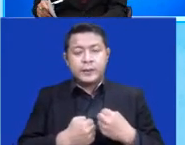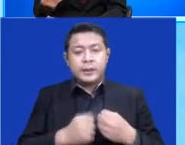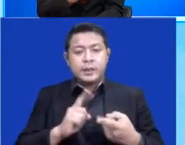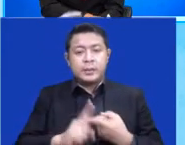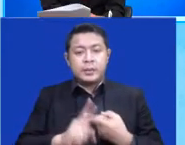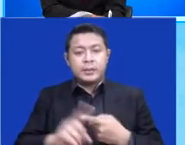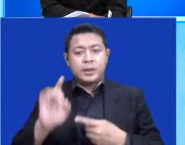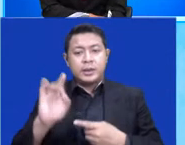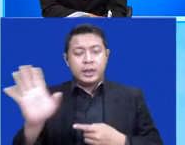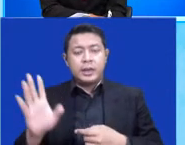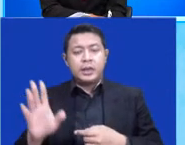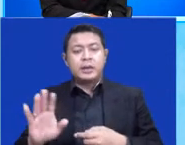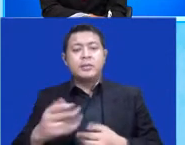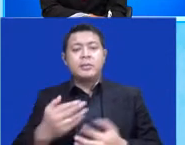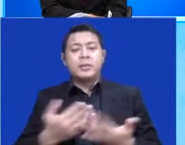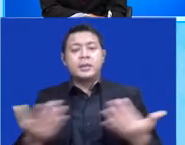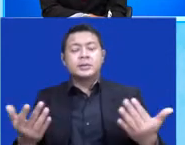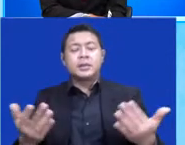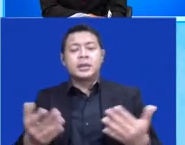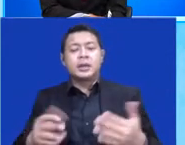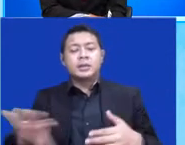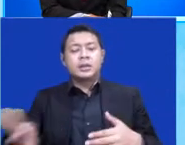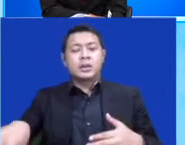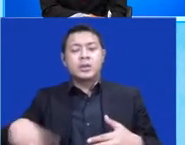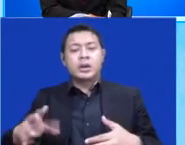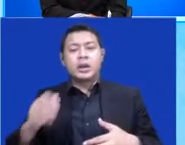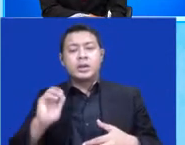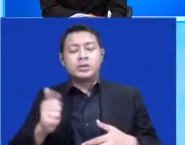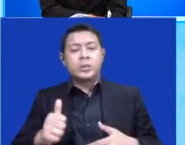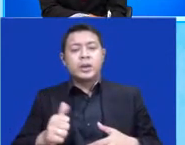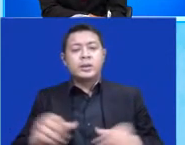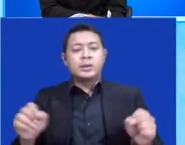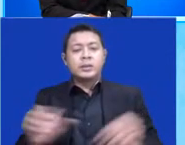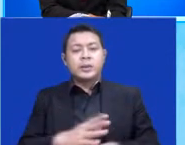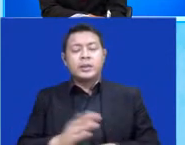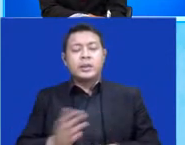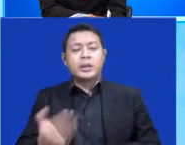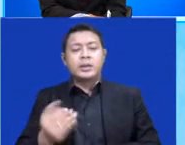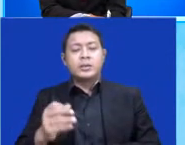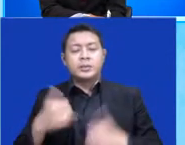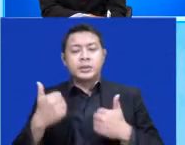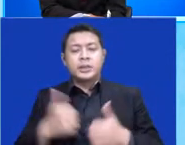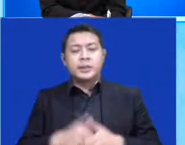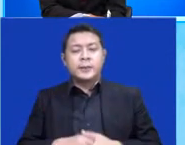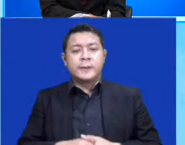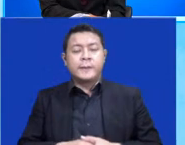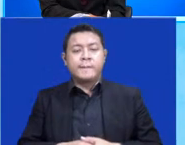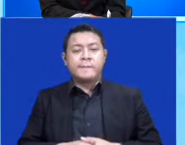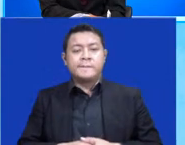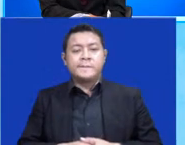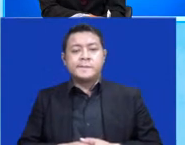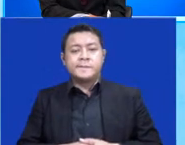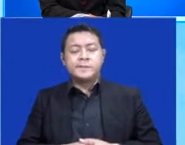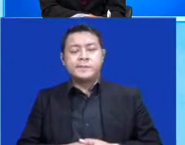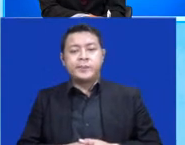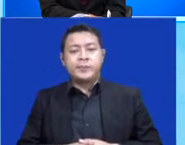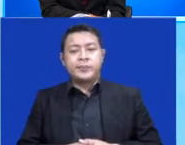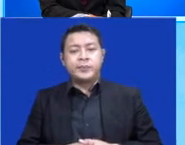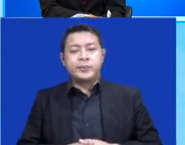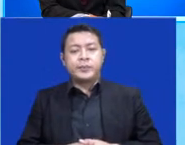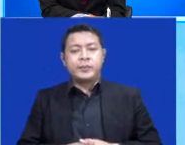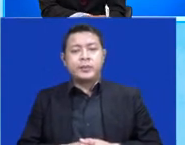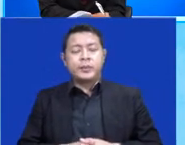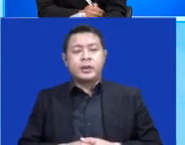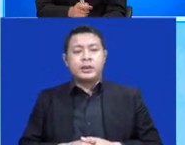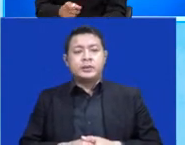lainnya, masyarakat dan juga keluarga tentunya supaya menerapkan hidup sehat. Ya, ini programnya juga sejalan dengan program di